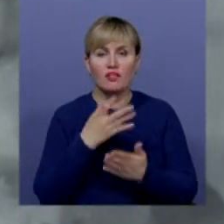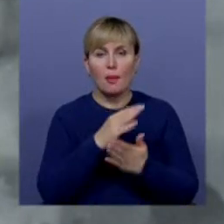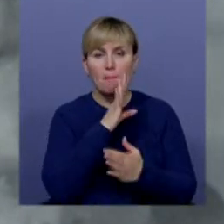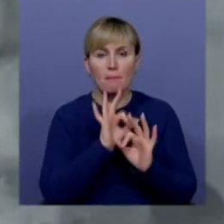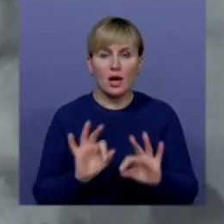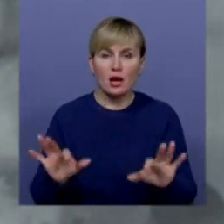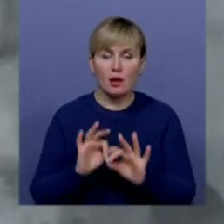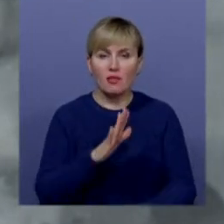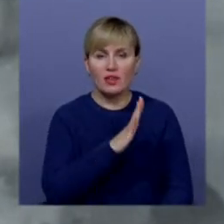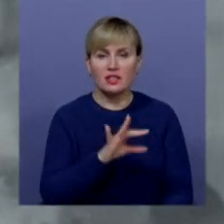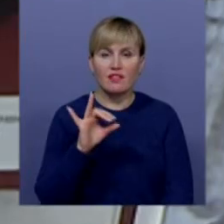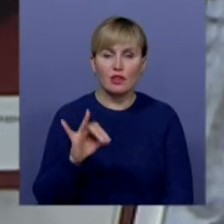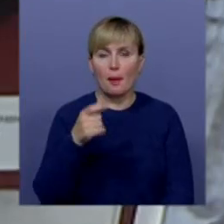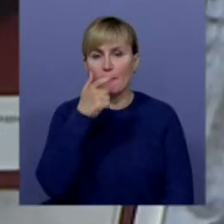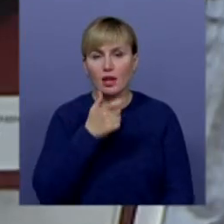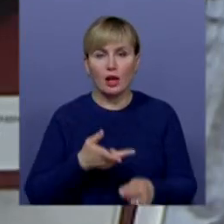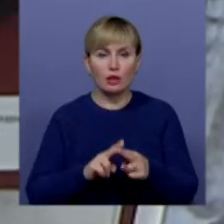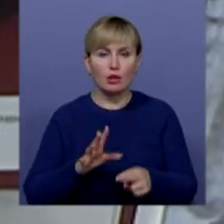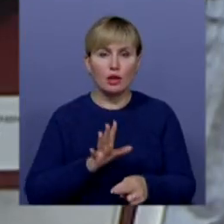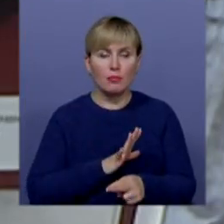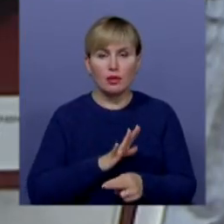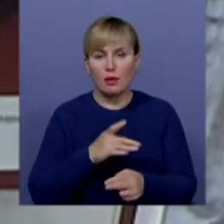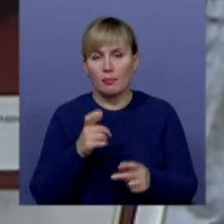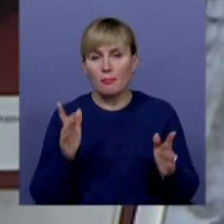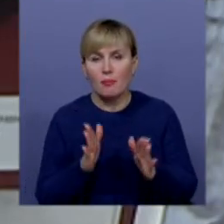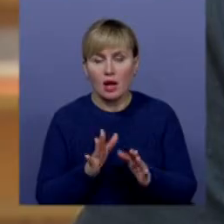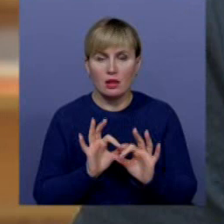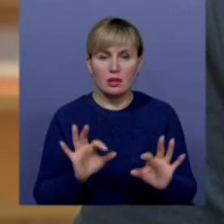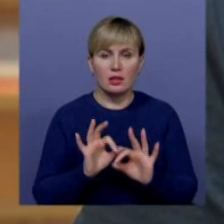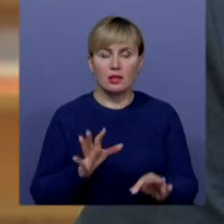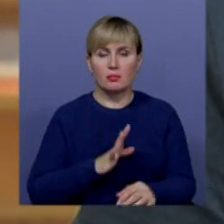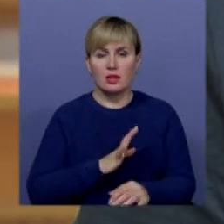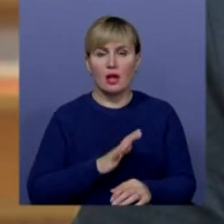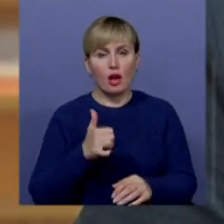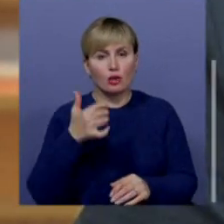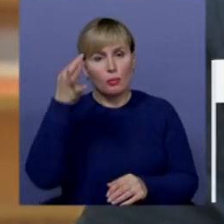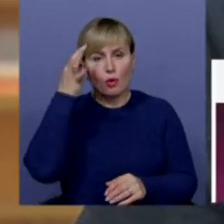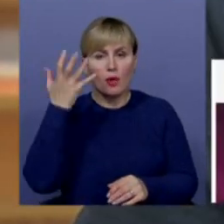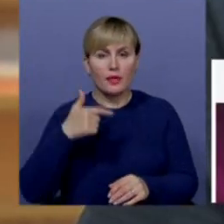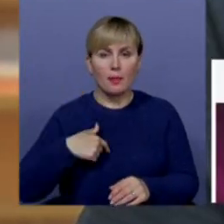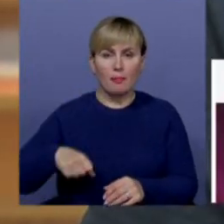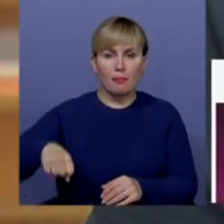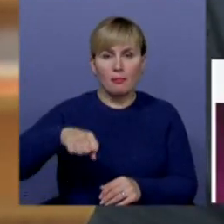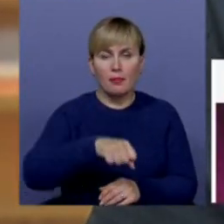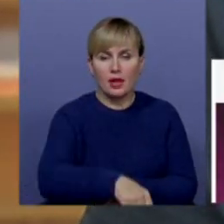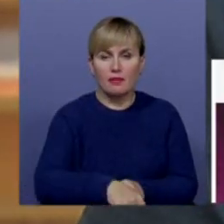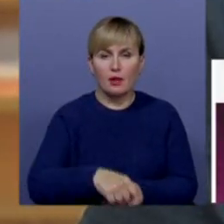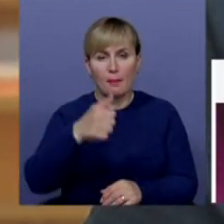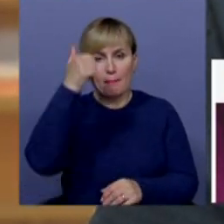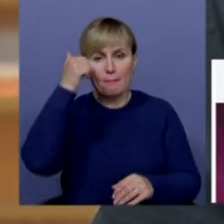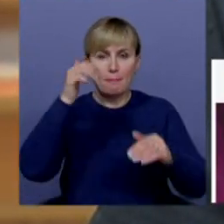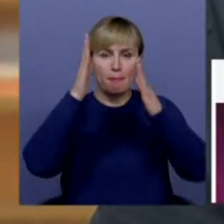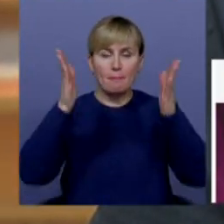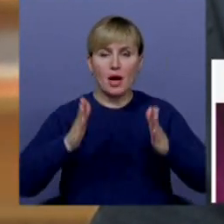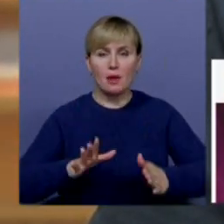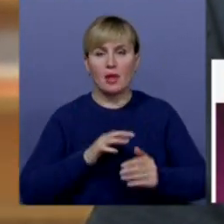матери Валентины Ивановны Панфиловой, которая была немногословна с ребенком. Хорошо помню, когда она привела в памятнике, если вы помните,